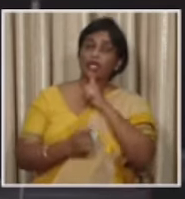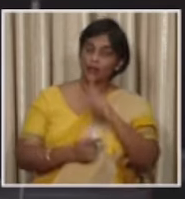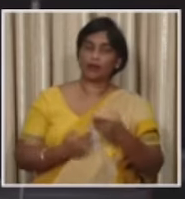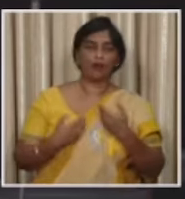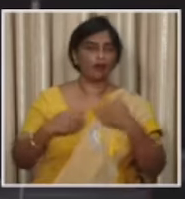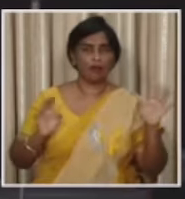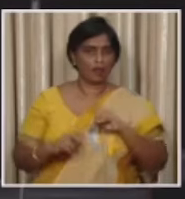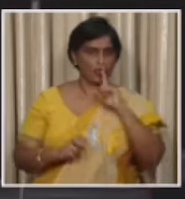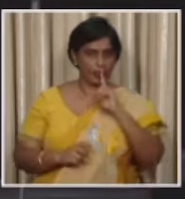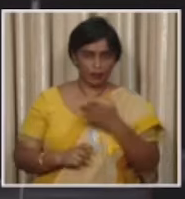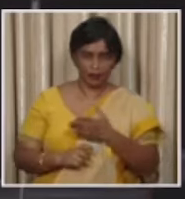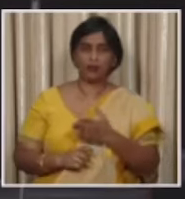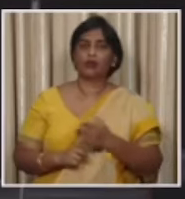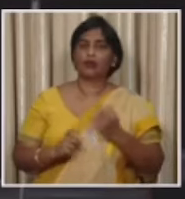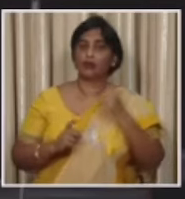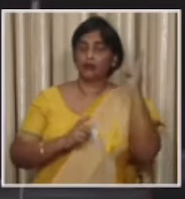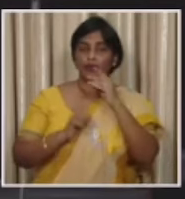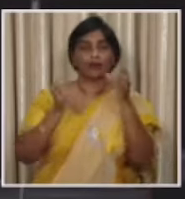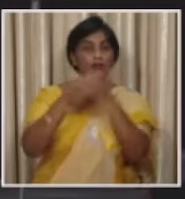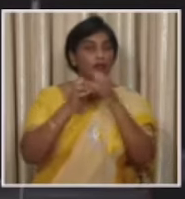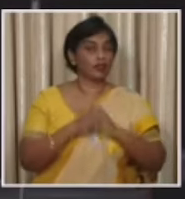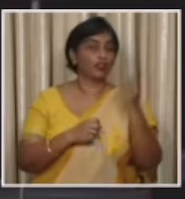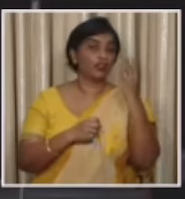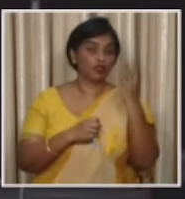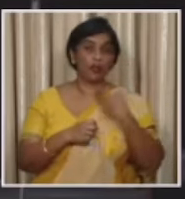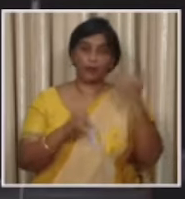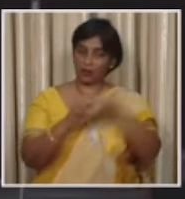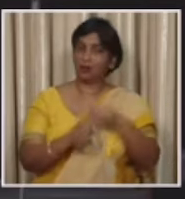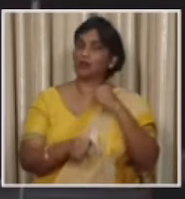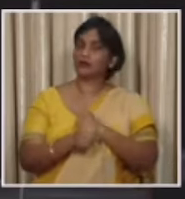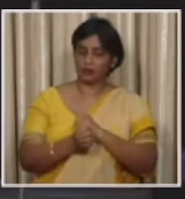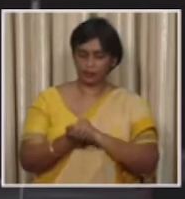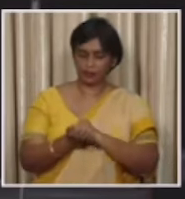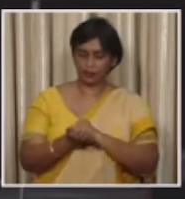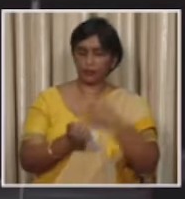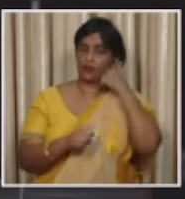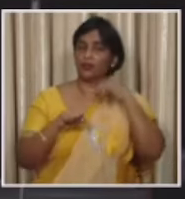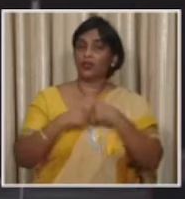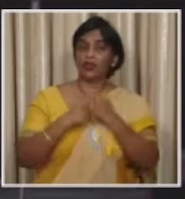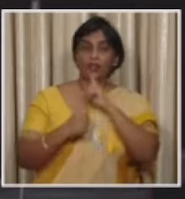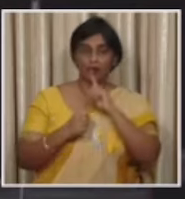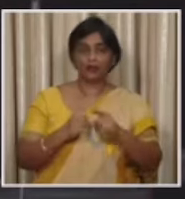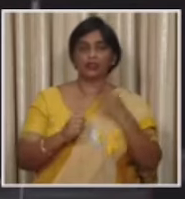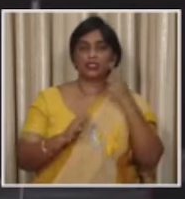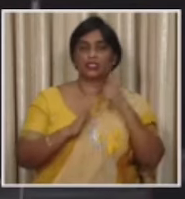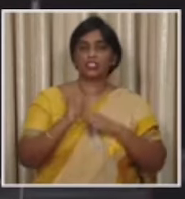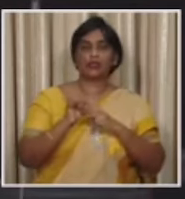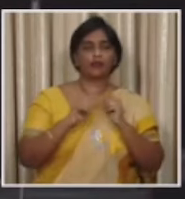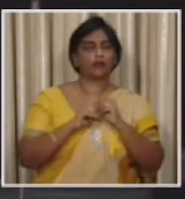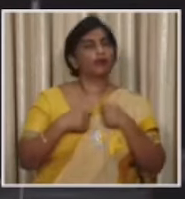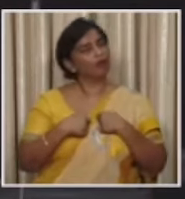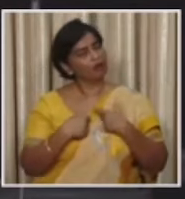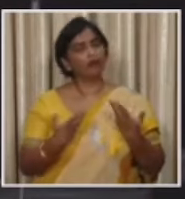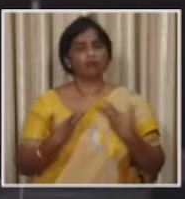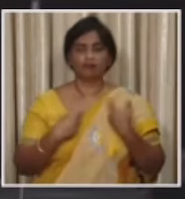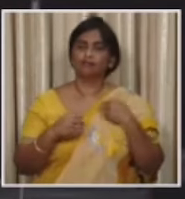කරගත්තේ, අපි නෙවෙයි යෝජනා කරේ. ඉස්සෙල්ලා පාර්ශව තුනක් කිව්වා අපිට එන්න කිව්වා රජයට, සමග ජන බලවේගයට කිව්වා ජනතා විමුක්ති පෙරමුණට කිව්වා. අපි ඒකටත්